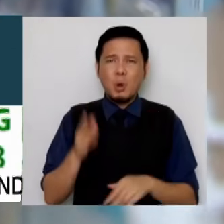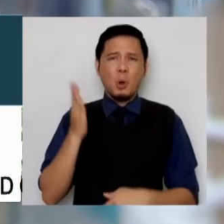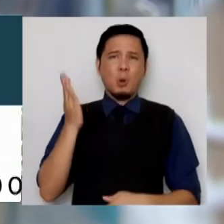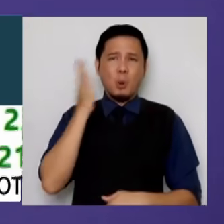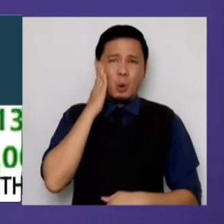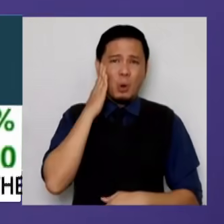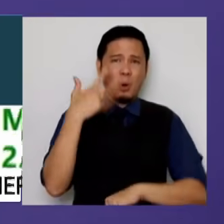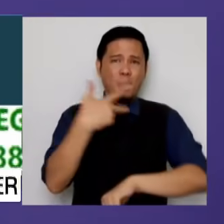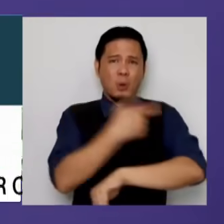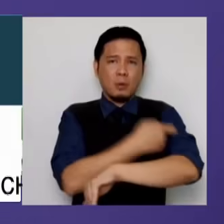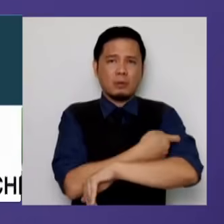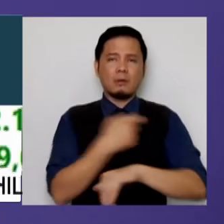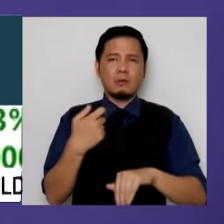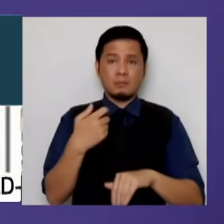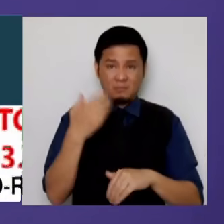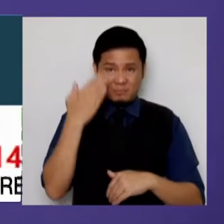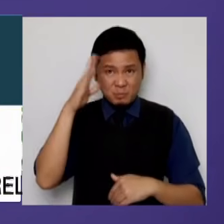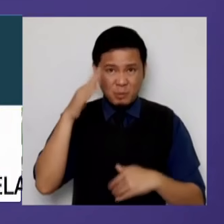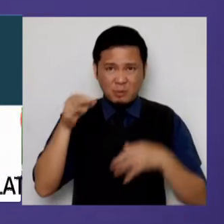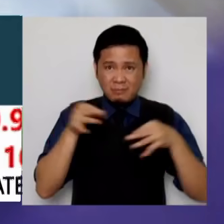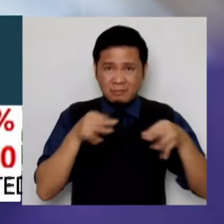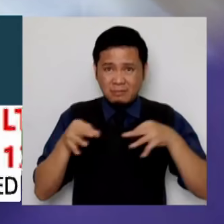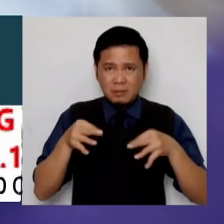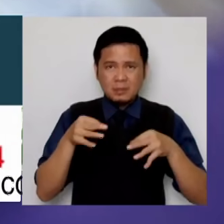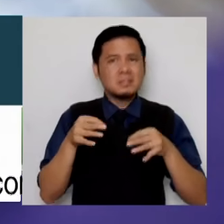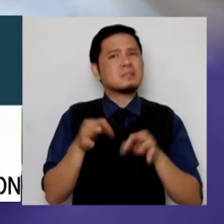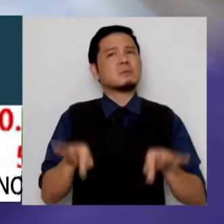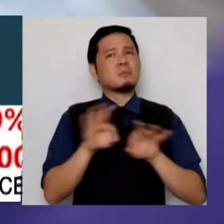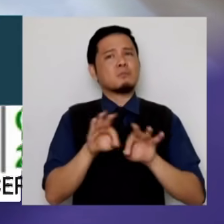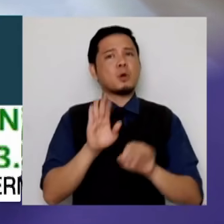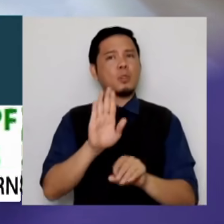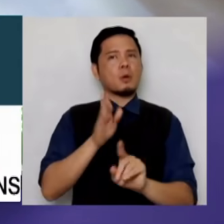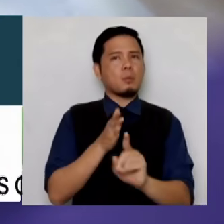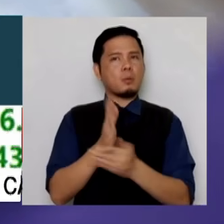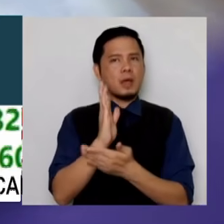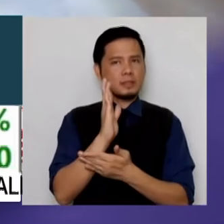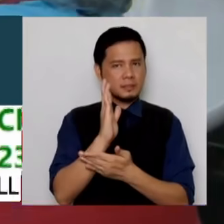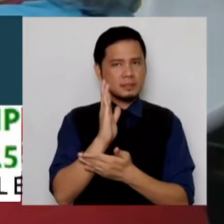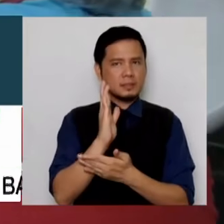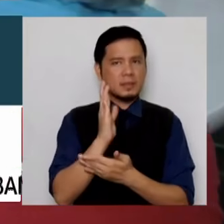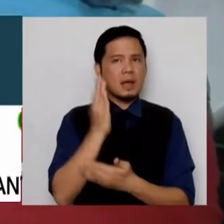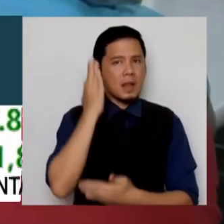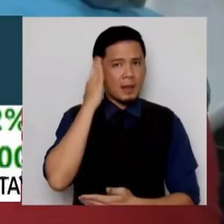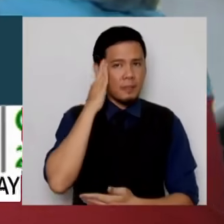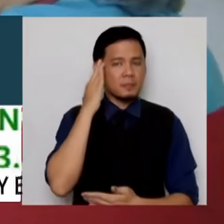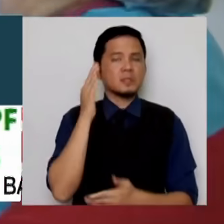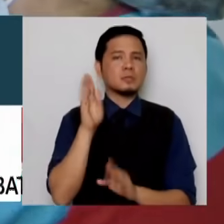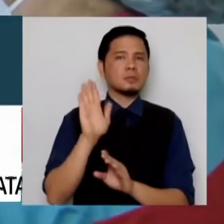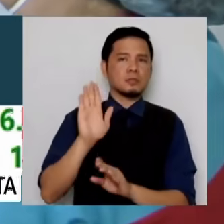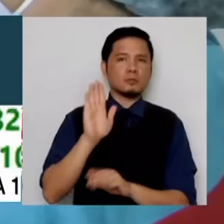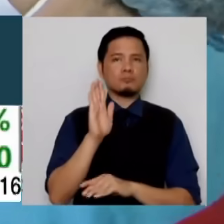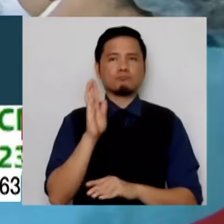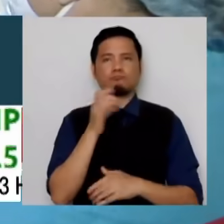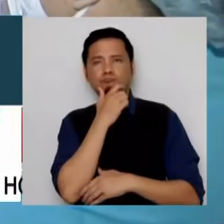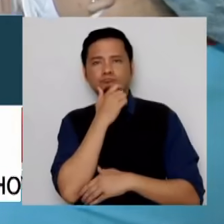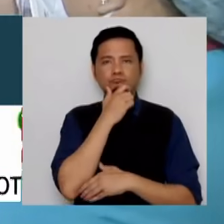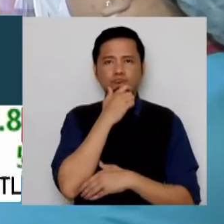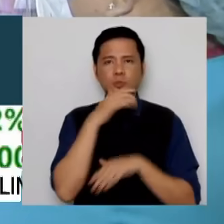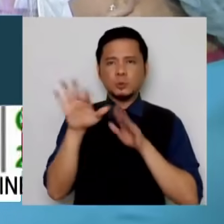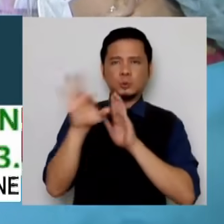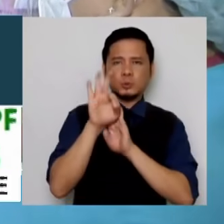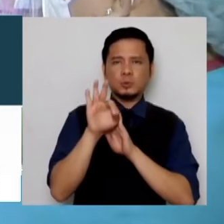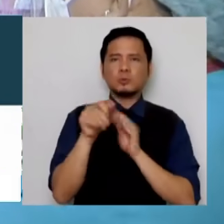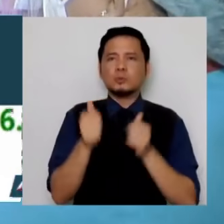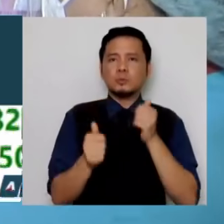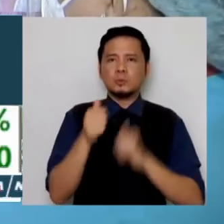pero hindi mo alam. No? I think it is the right of the person because it is part of his right to choose whether bakunahan siya o hindi. Kasama din